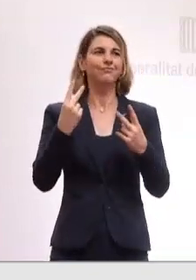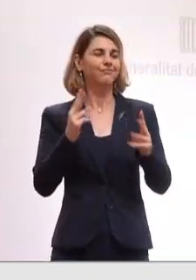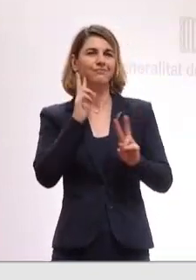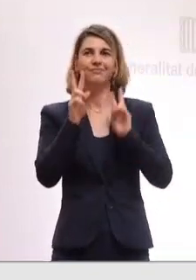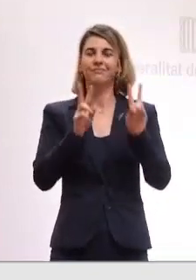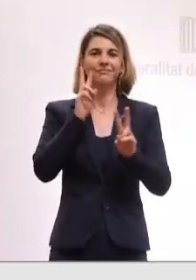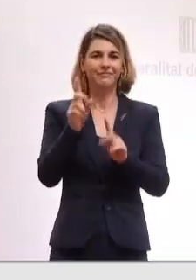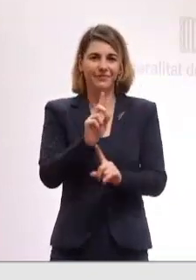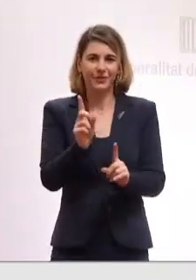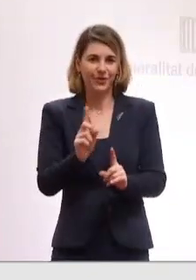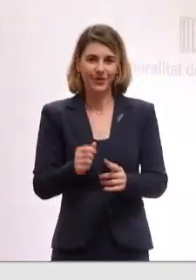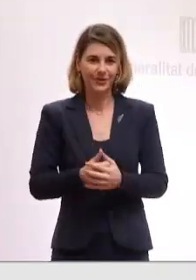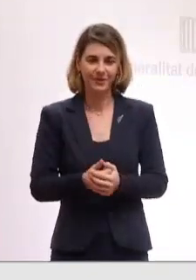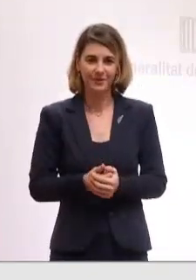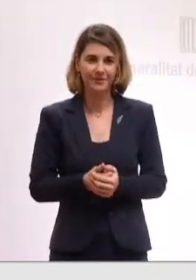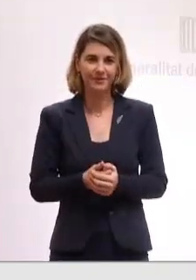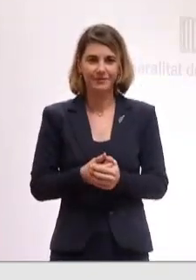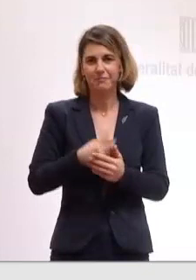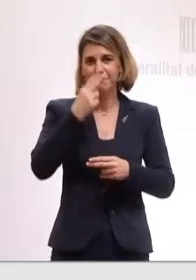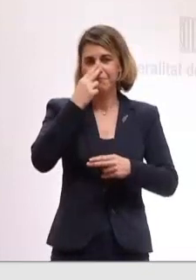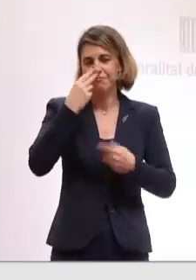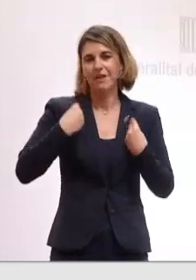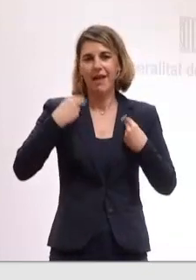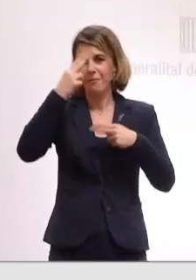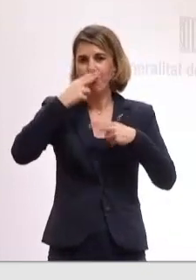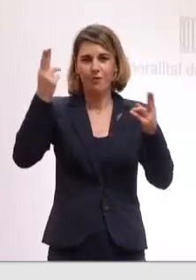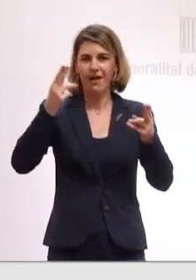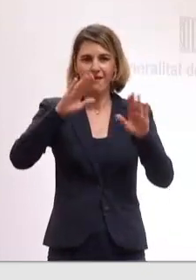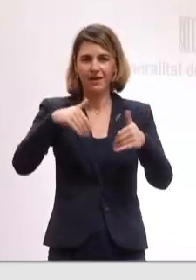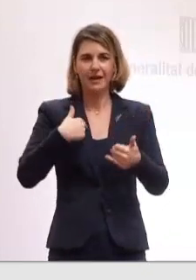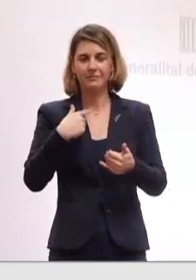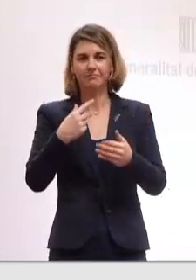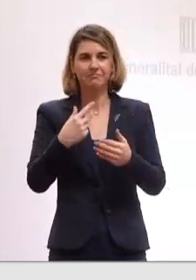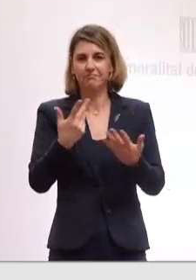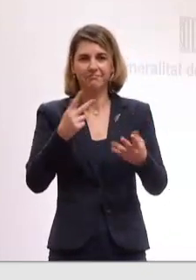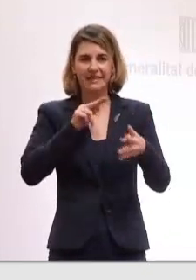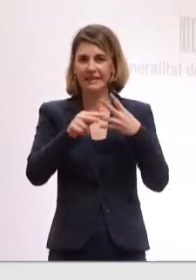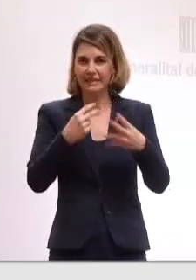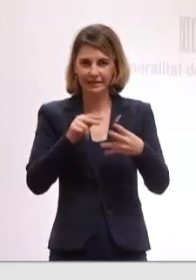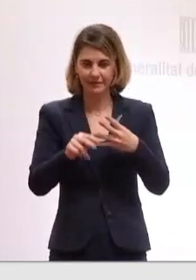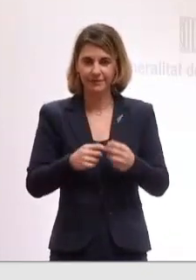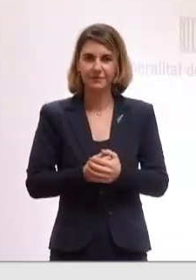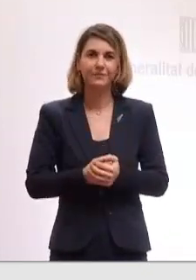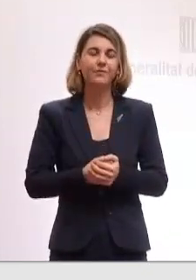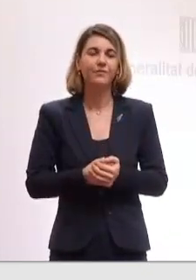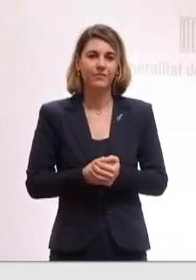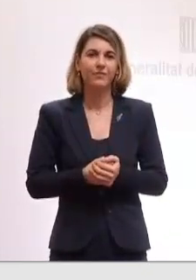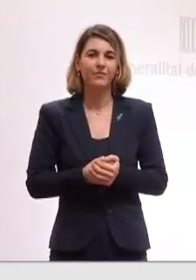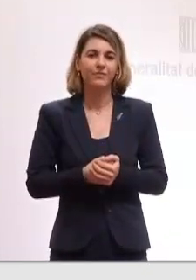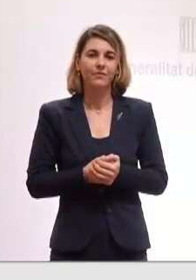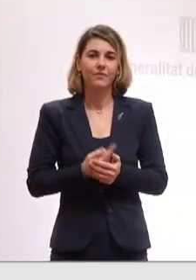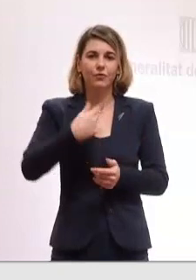que tenen més visibilitat a la vida pública. Sabem que, i de vegades sabem